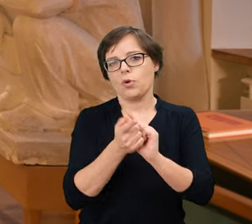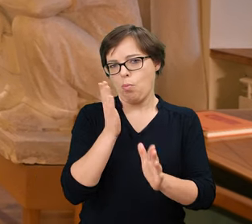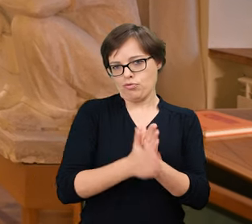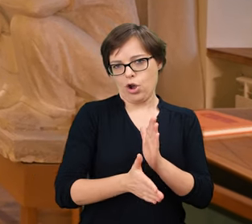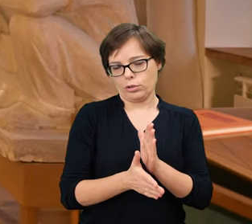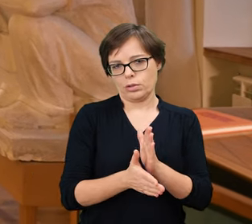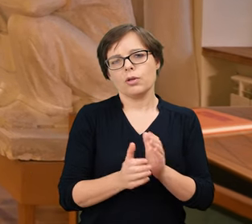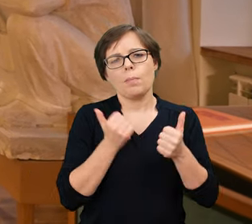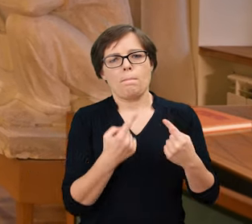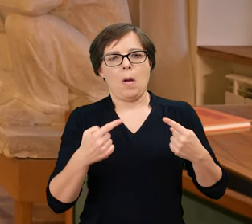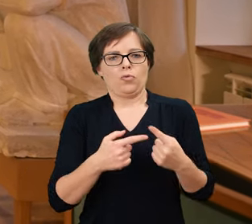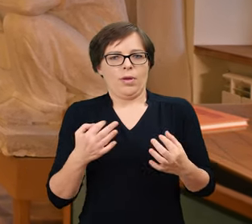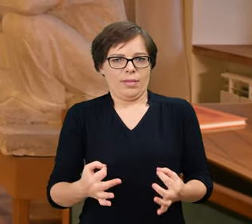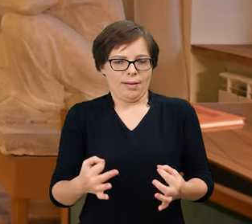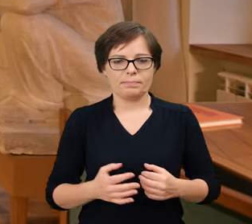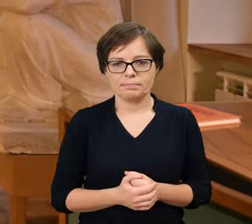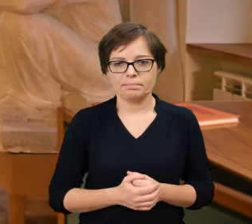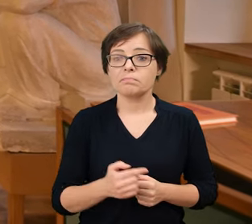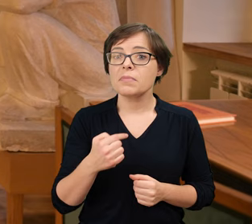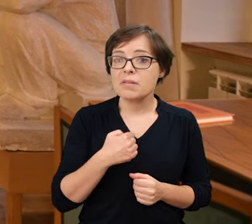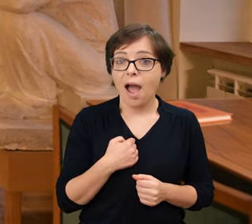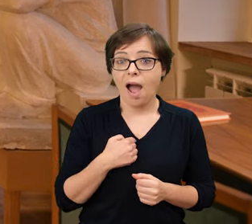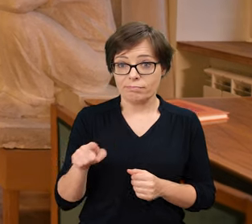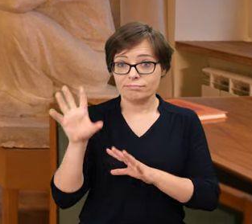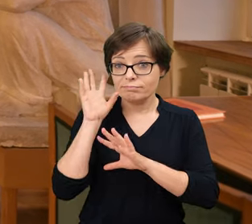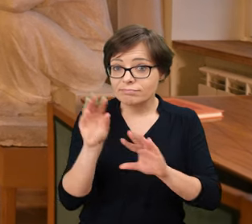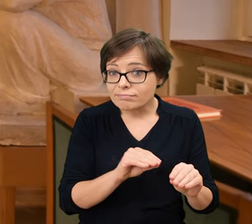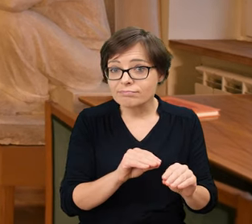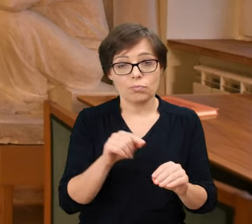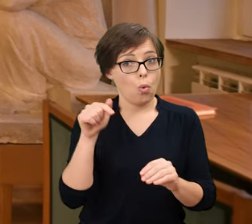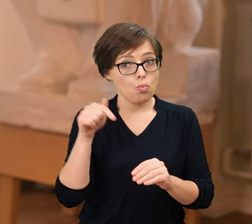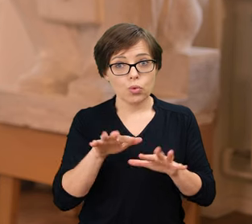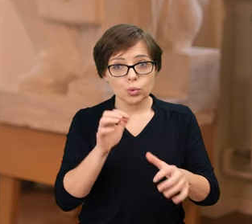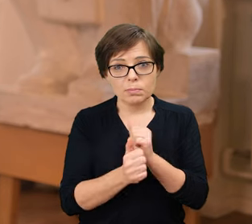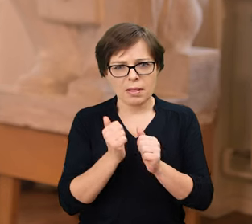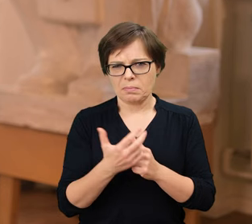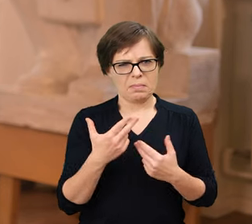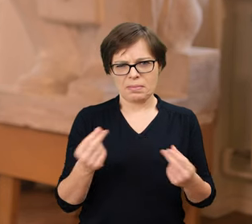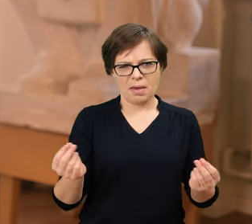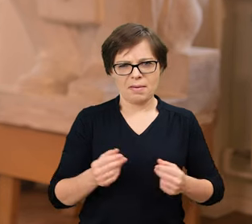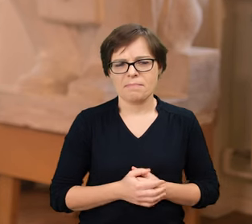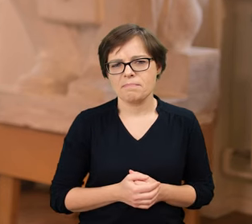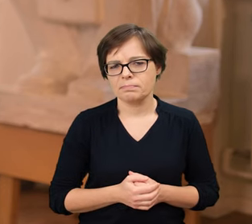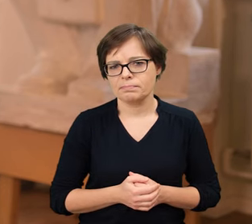potrzebami współczesności. Nie musiałem tutaj wiele zmieniać,